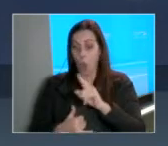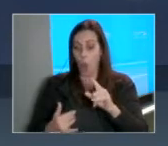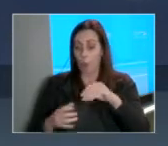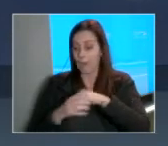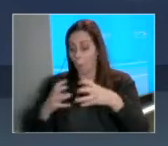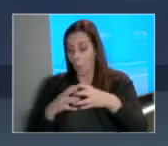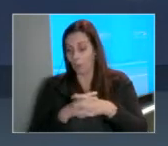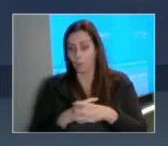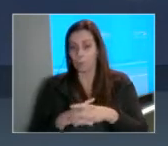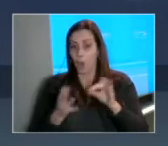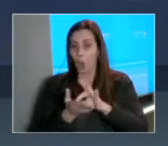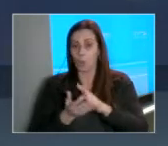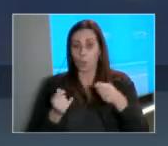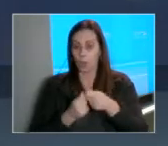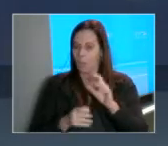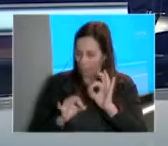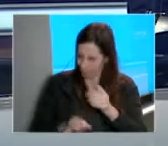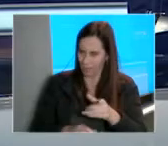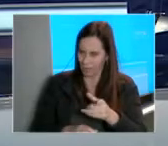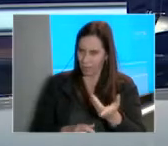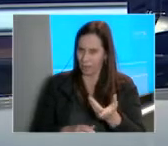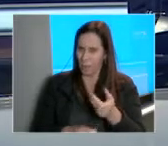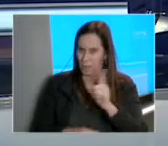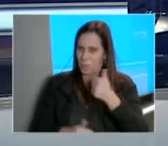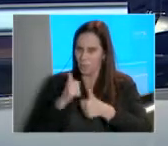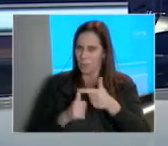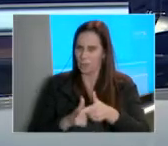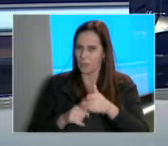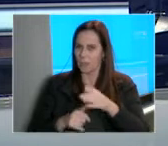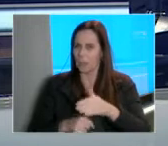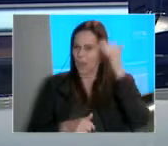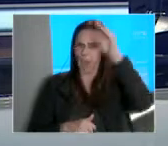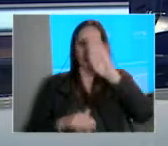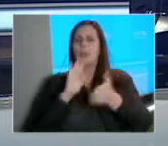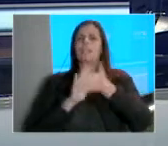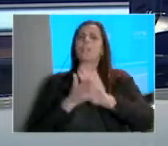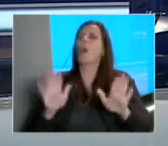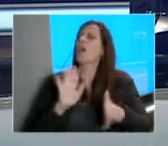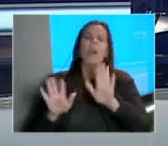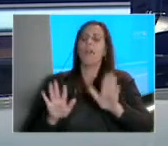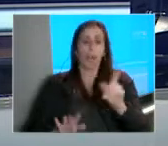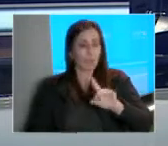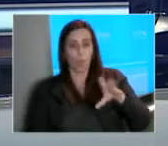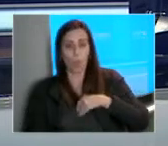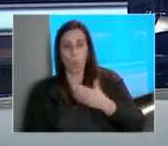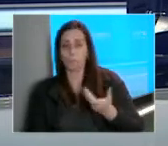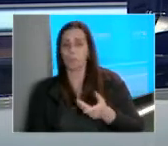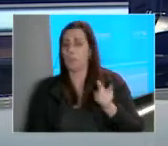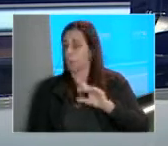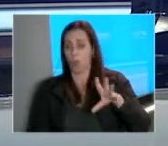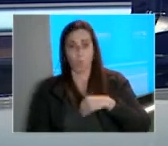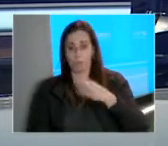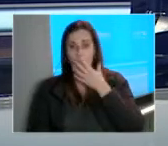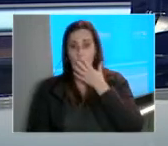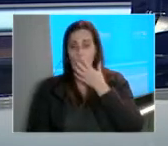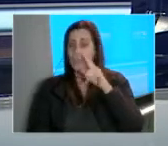לא ייחודים, התוצאות תלויות. אני בחייה דין, מי שמתמודד זה גנץ מול ביבי, זה מי שמתמודד, כל היתר זה פרפרות. אני לא מסכים